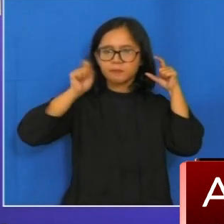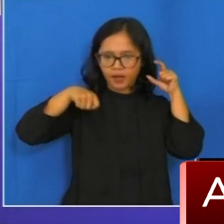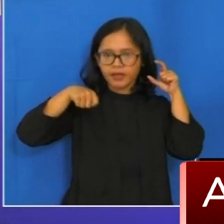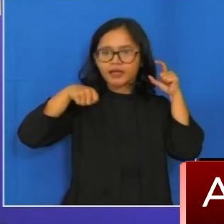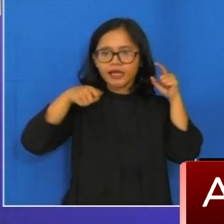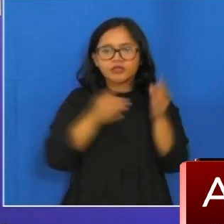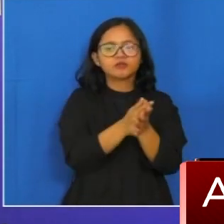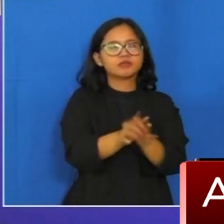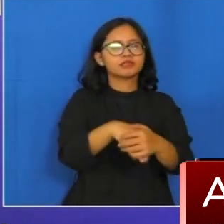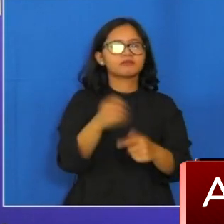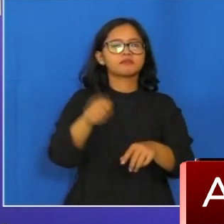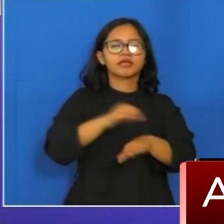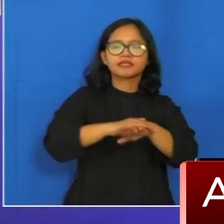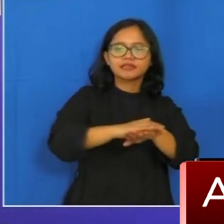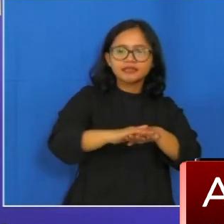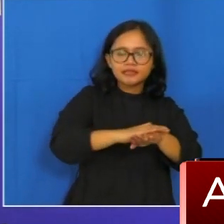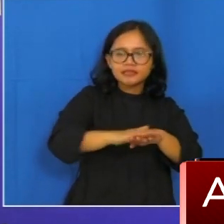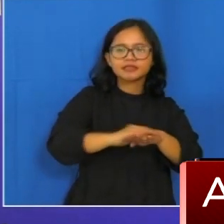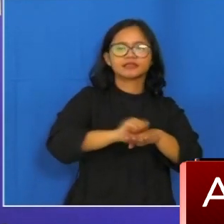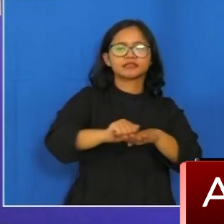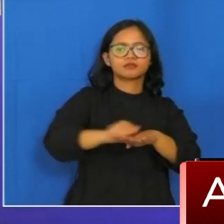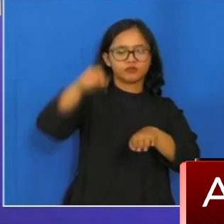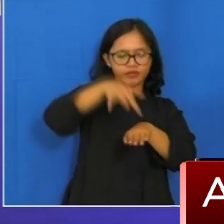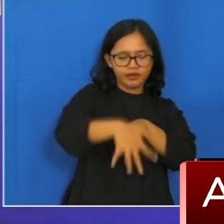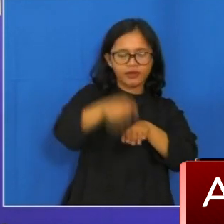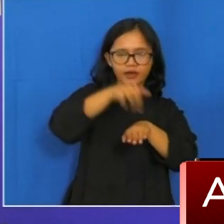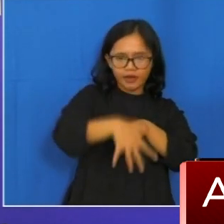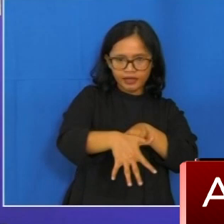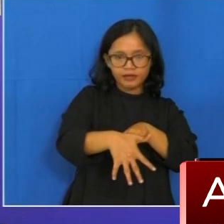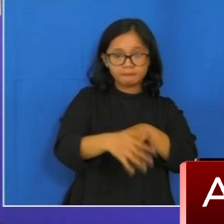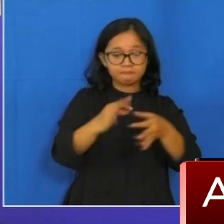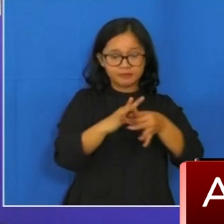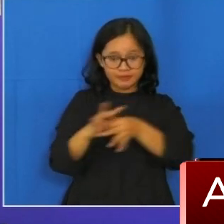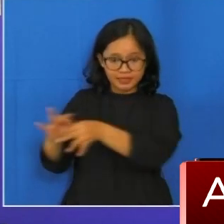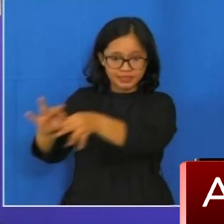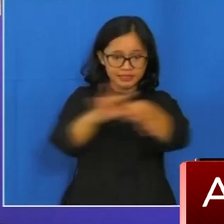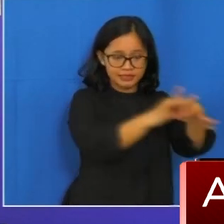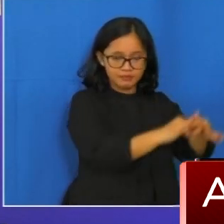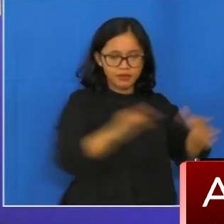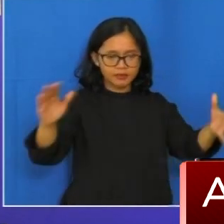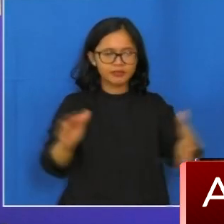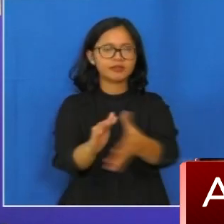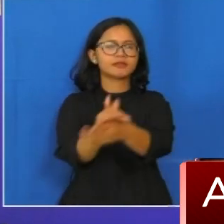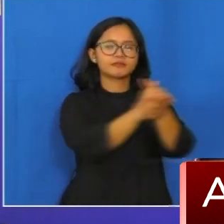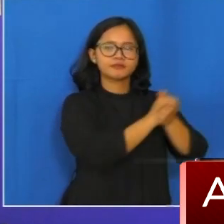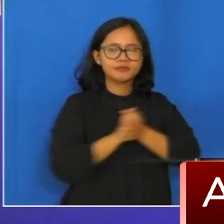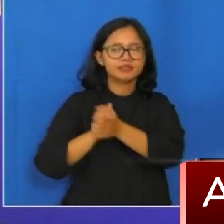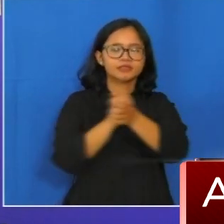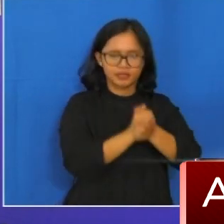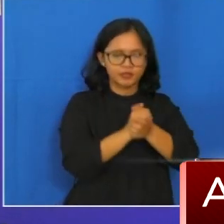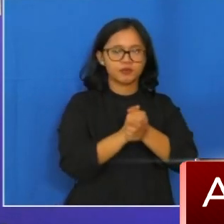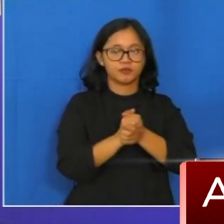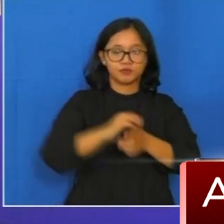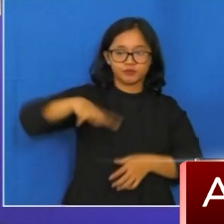Cuci tangan pakai sabun dengan air yang mengalir gotong-royong dan bersatu melawan copied dari